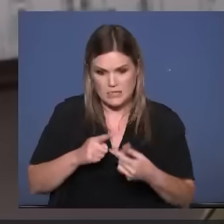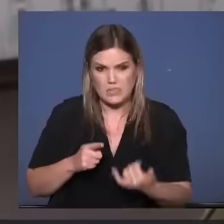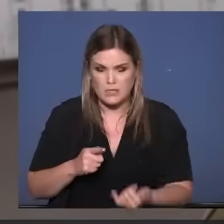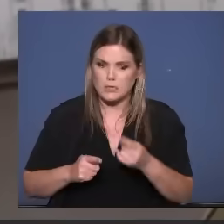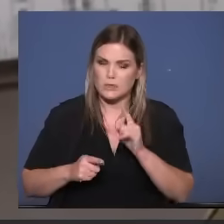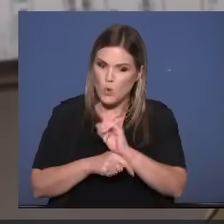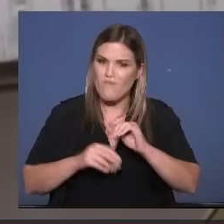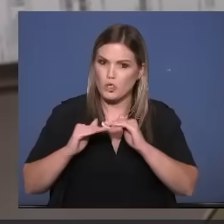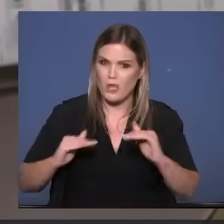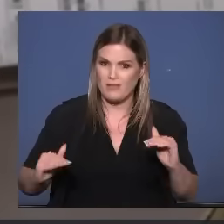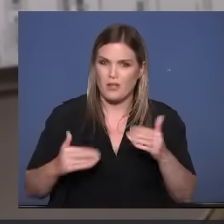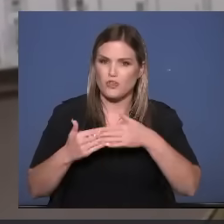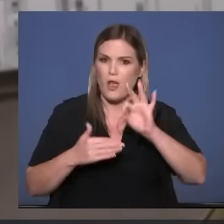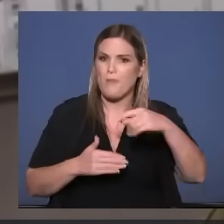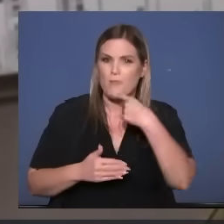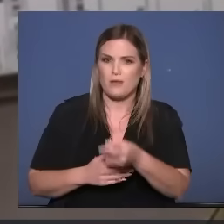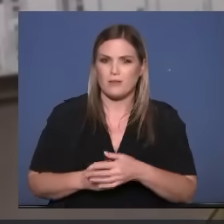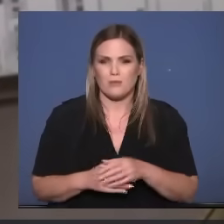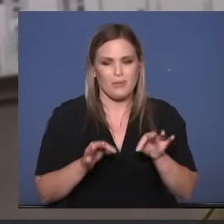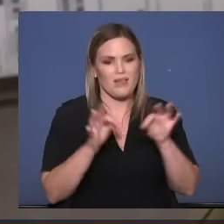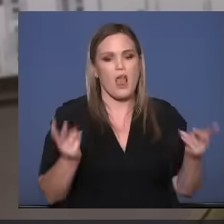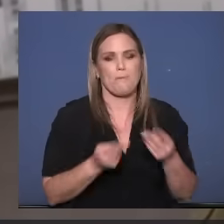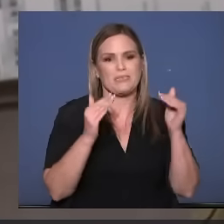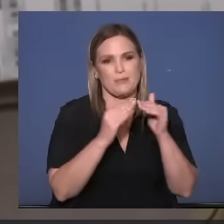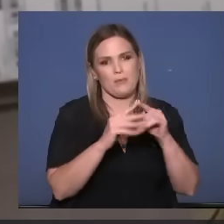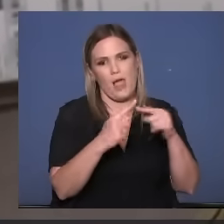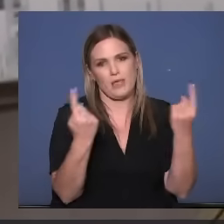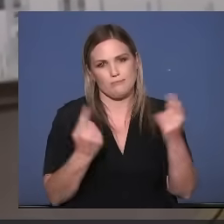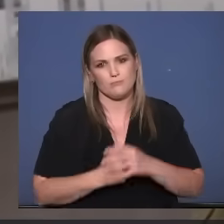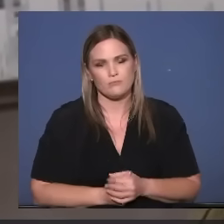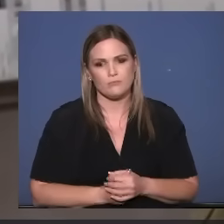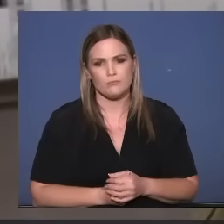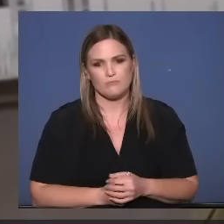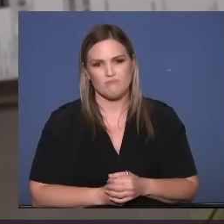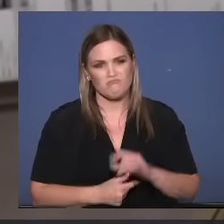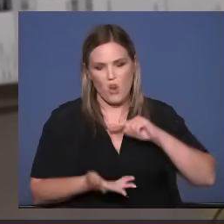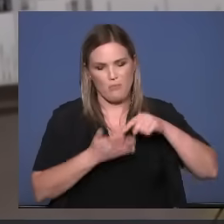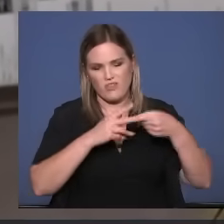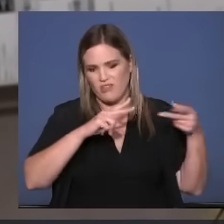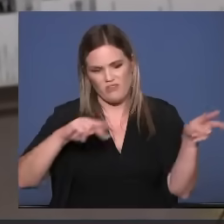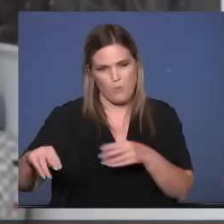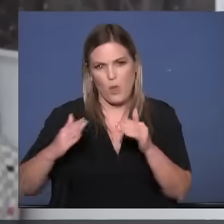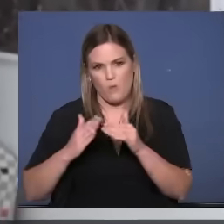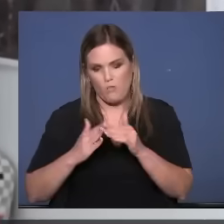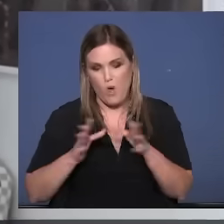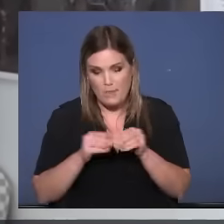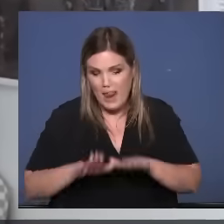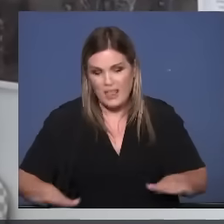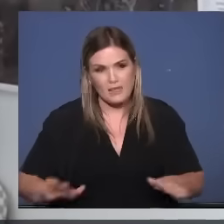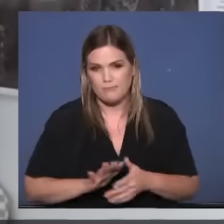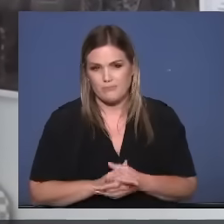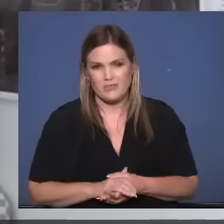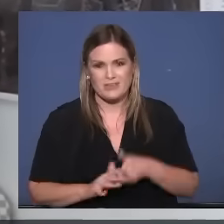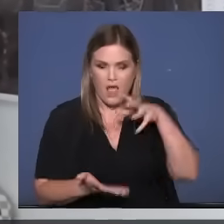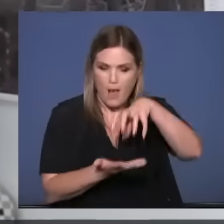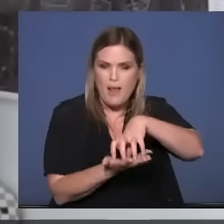אשתך מה היא אומרת היא מתחילה לחפש בתים אחרים היא לא מתכווננת לבוא לגור פה חזרה עם הילדים זה החמל המרכזי פה